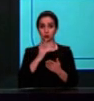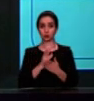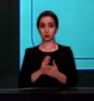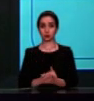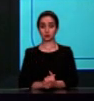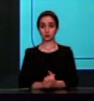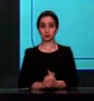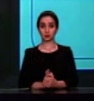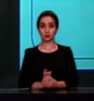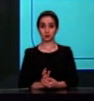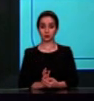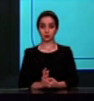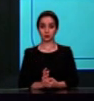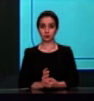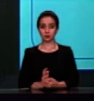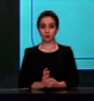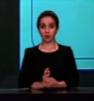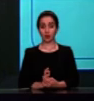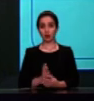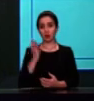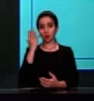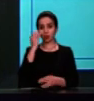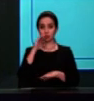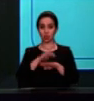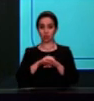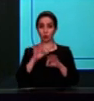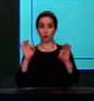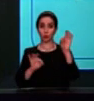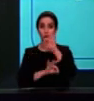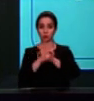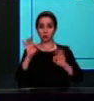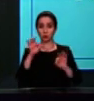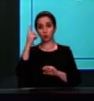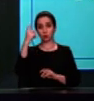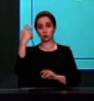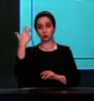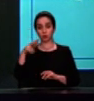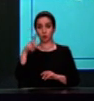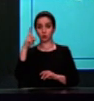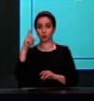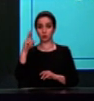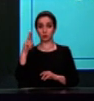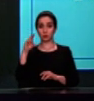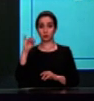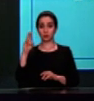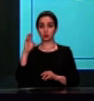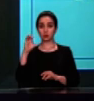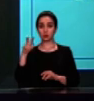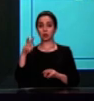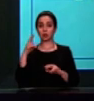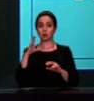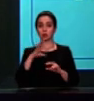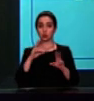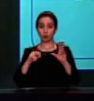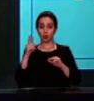Rasm asl o'lchami, demak, 130 ga 100 piksel hisoblanadi. Lekin rasm o'lchamini yuqorida enini